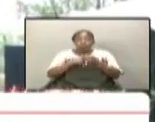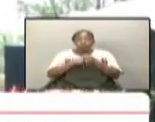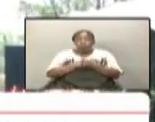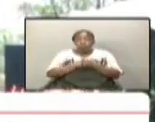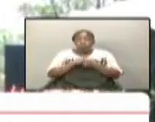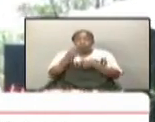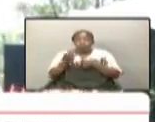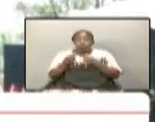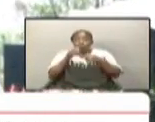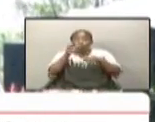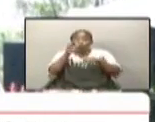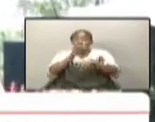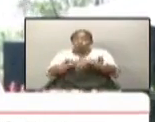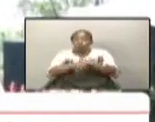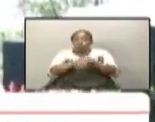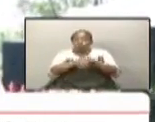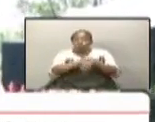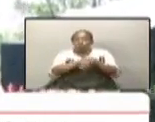akwata ku mukono